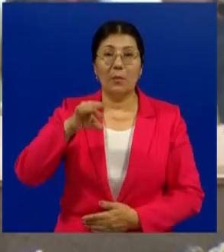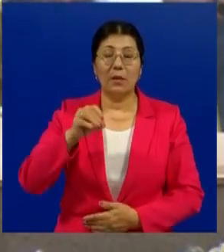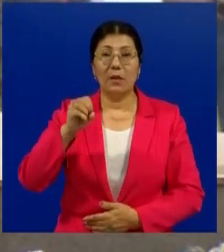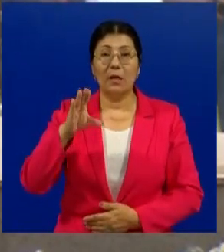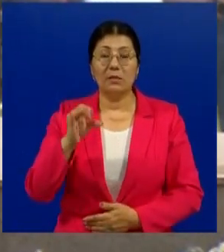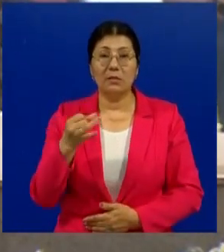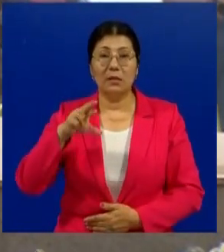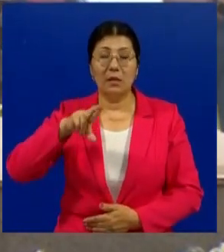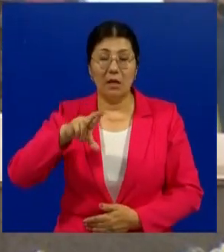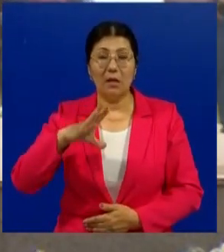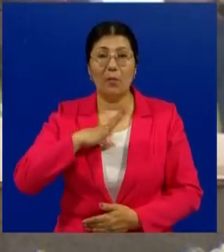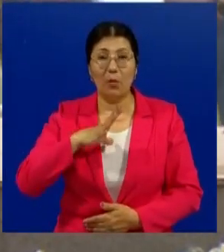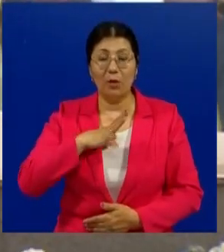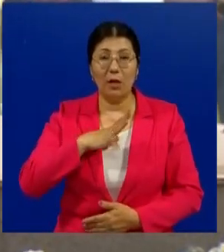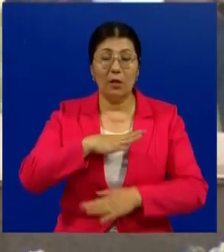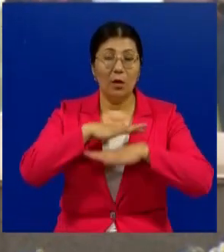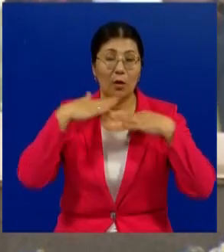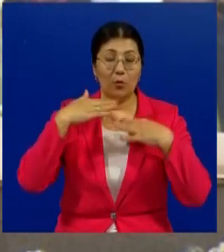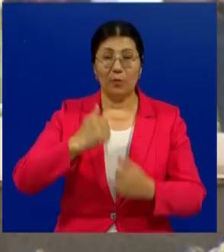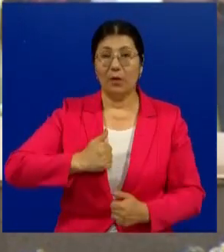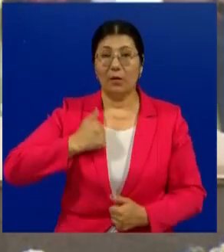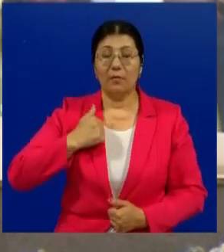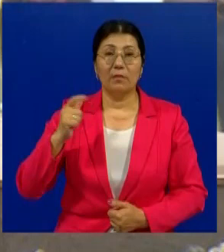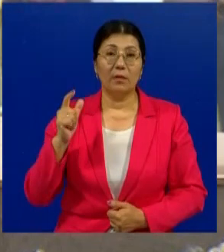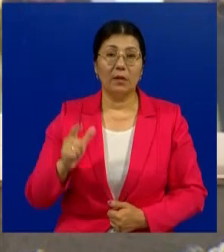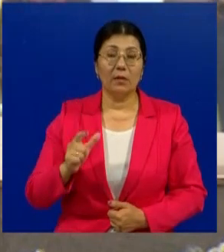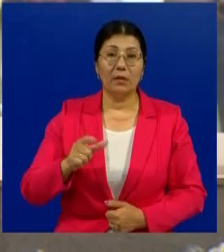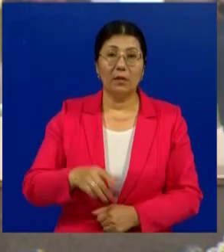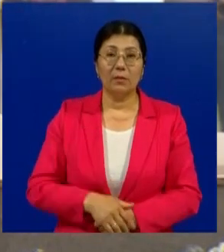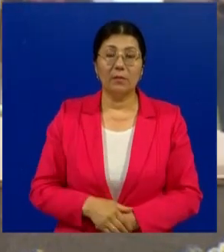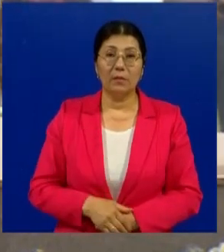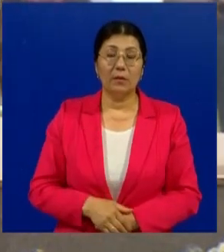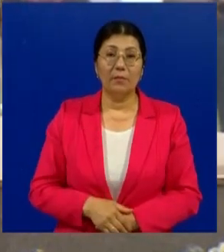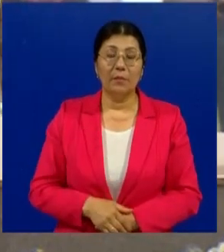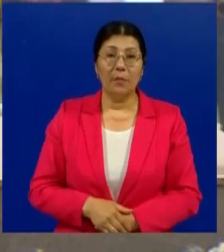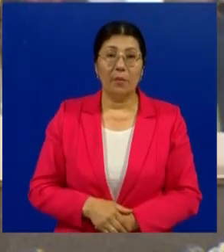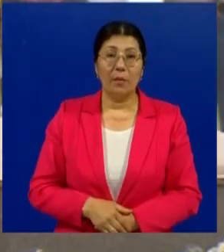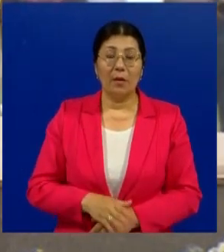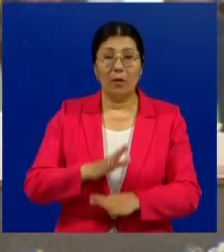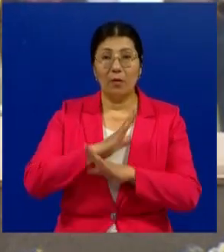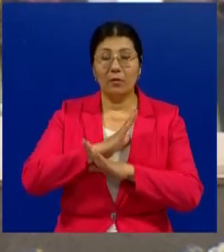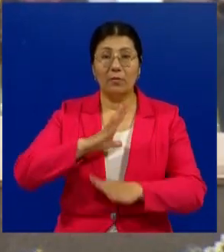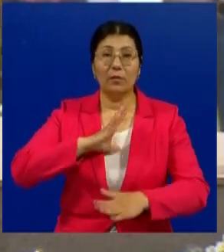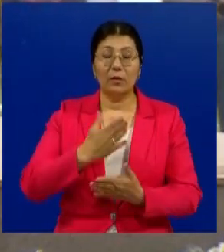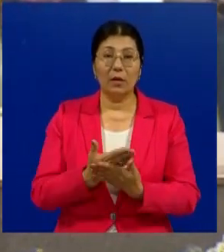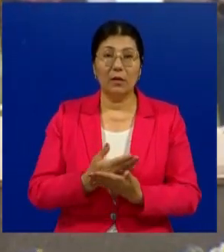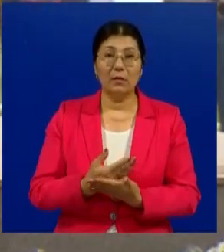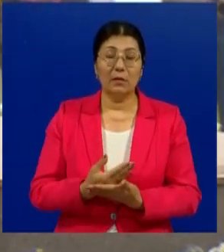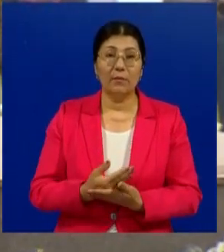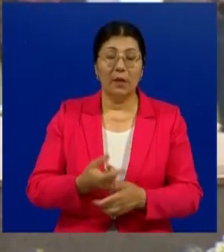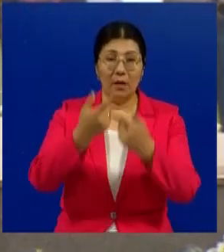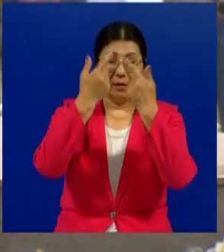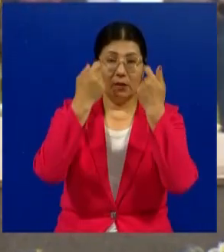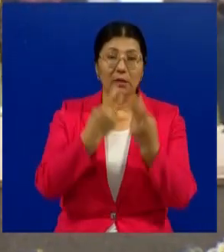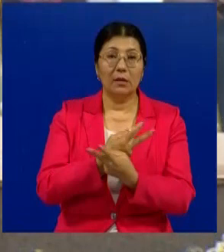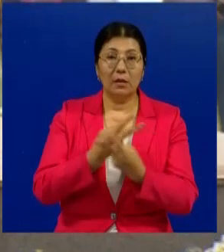қаншама біздің аталарымыз, бабаларымыз өмірден кетті. Қазір мына tarihçilerin deliklerine